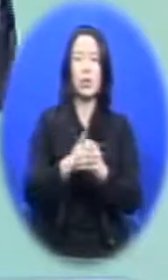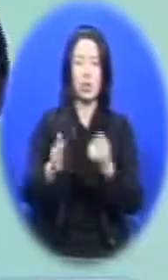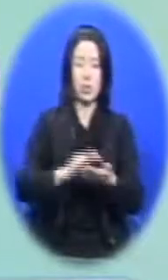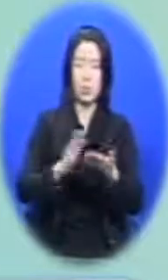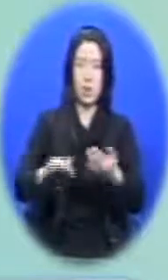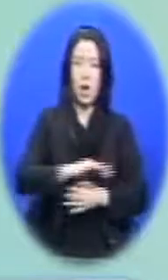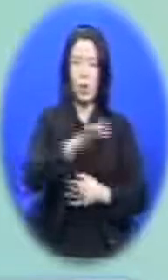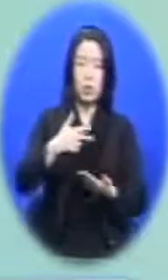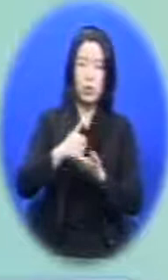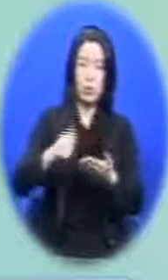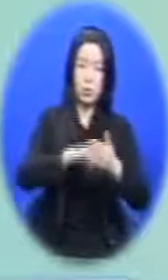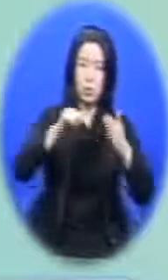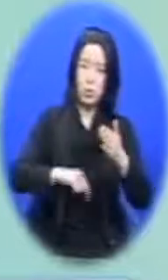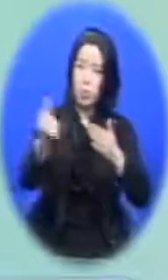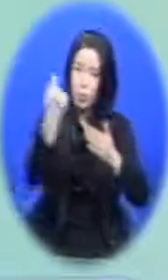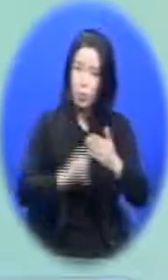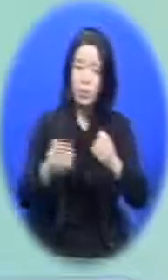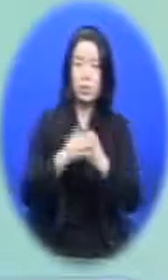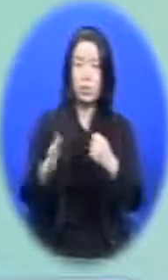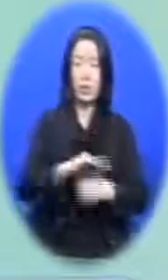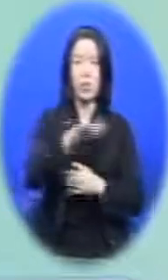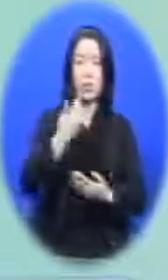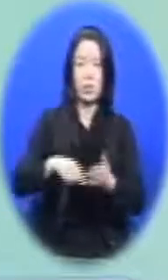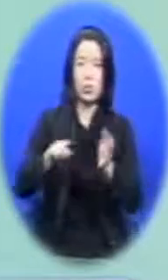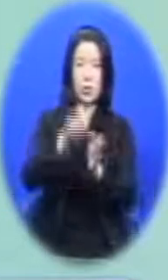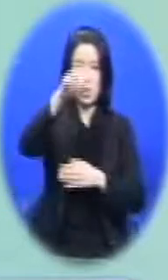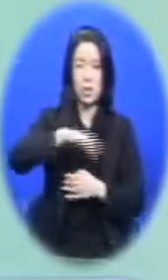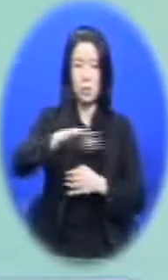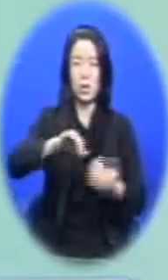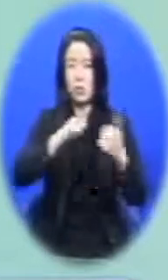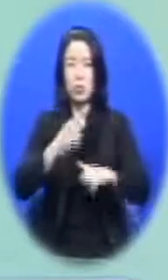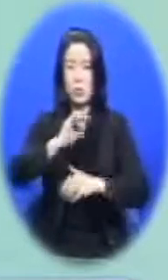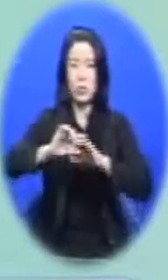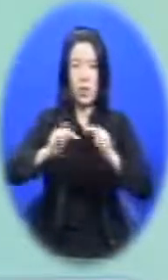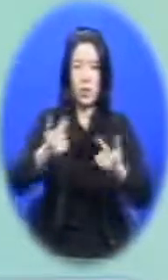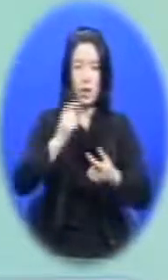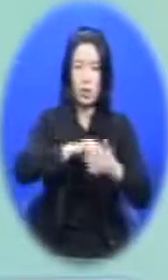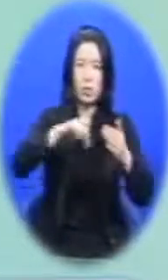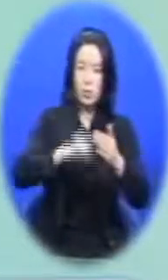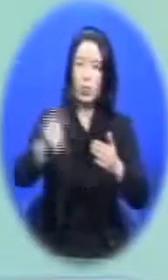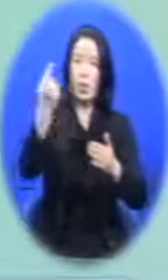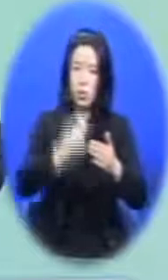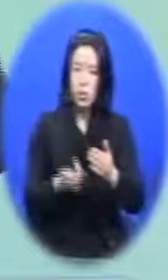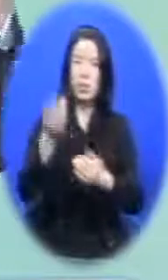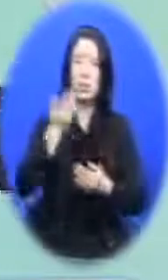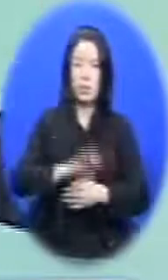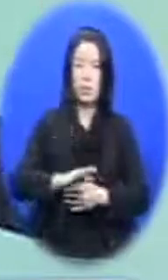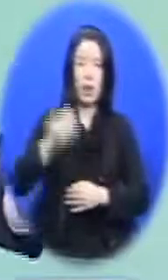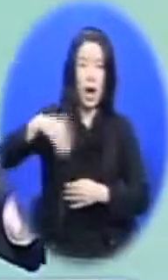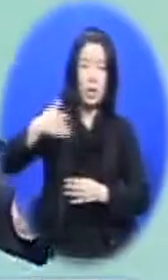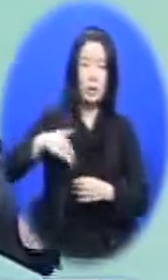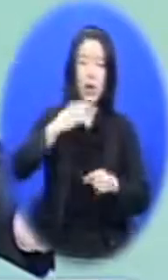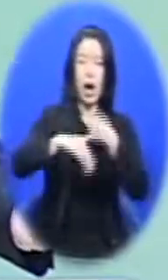우리 주님이 우리 속에까지 들어오셨는데, 우리를 위해서 십자가에 죽으셨을 뿐만 아니고 우리 속에까지도 들어오셨는데도 아직도